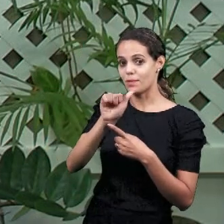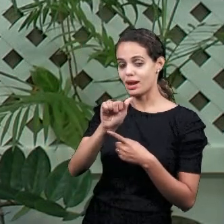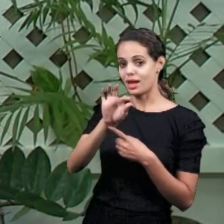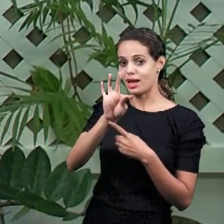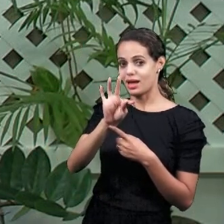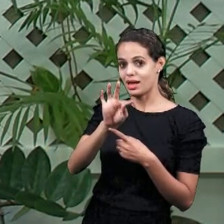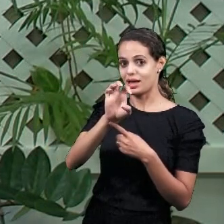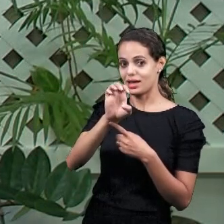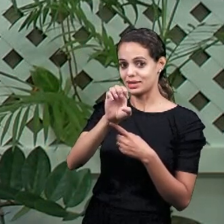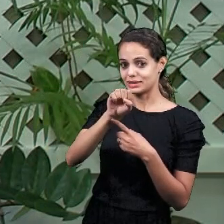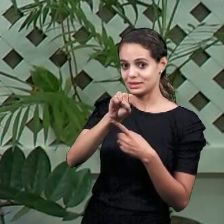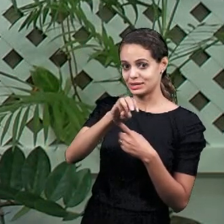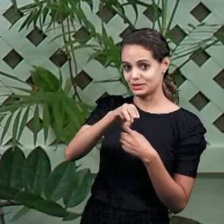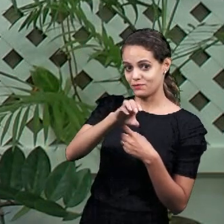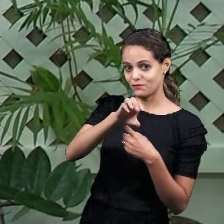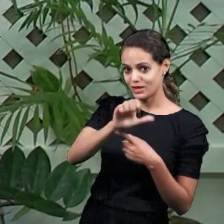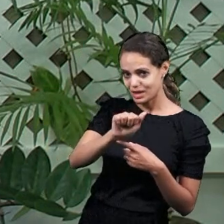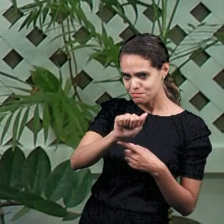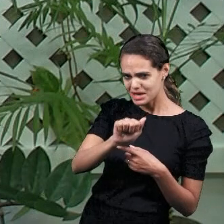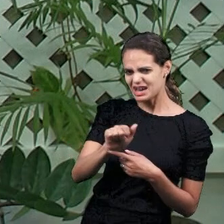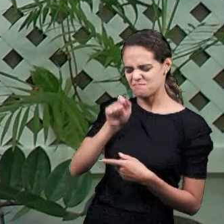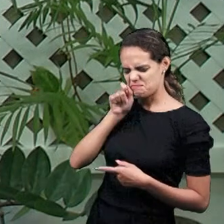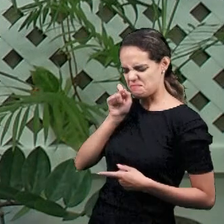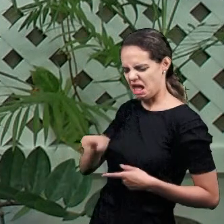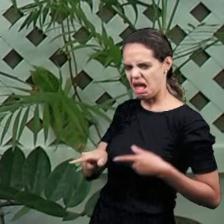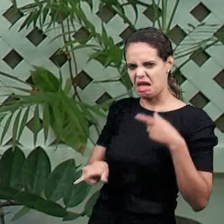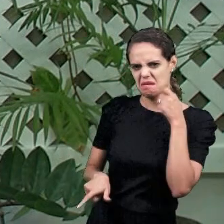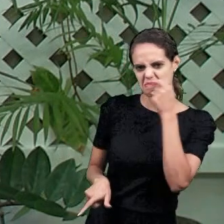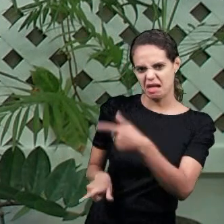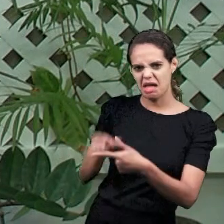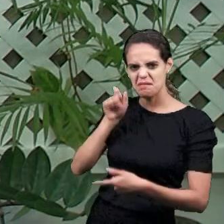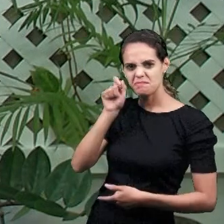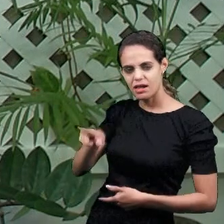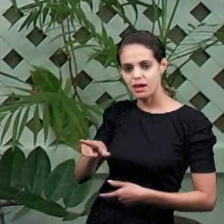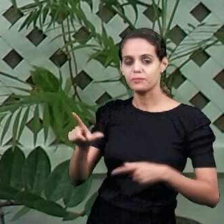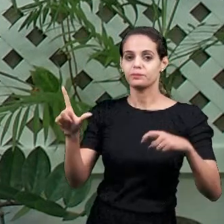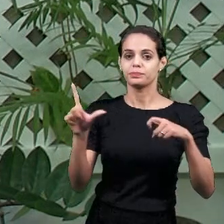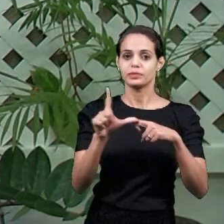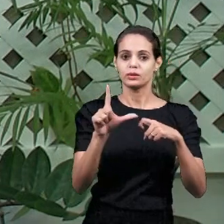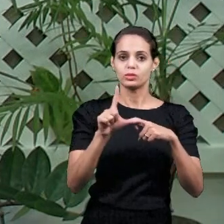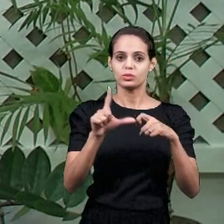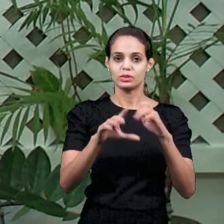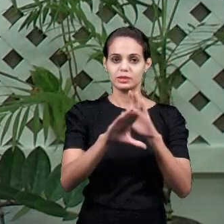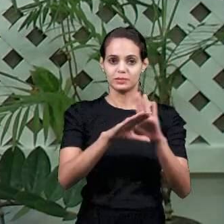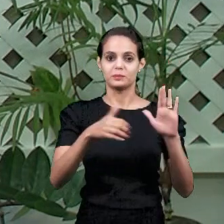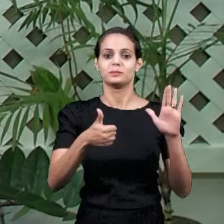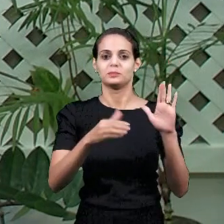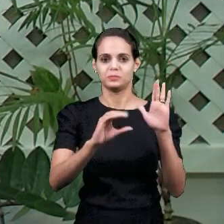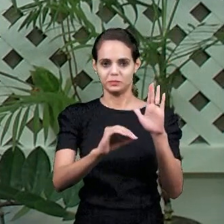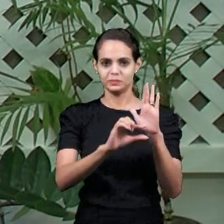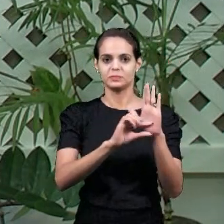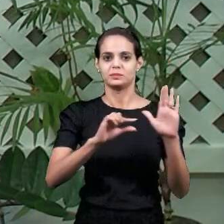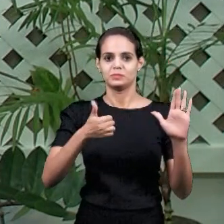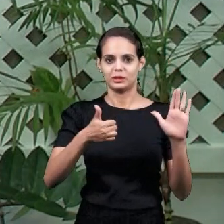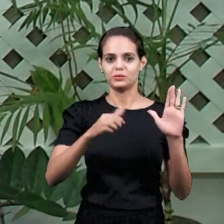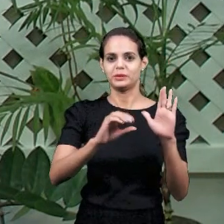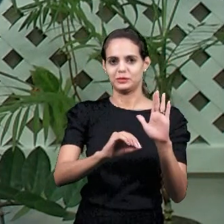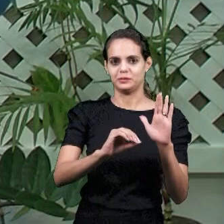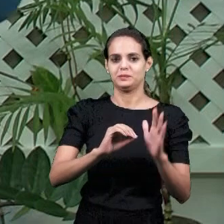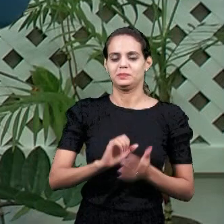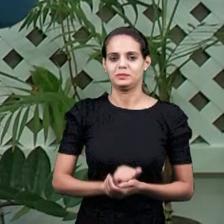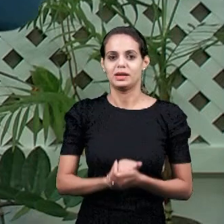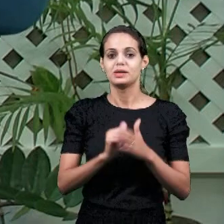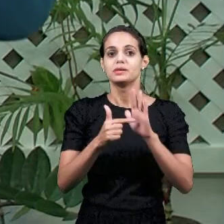pas de pardon. On va trouver en Luc chapitre 2, verset 10. On peut blasphémer contre quelqu'un, mais quand on se lève contre le